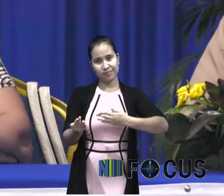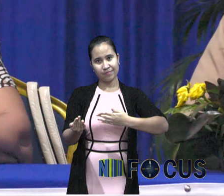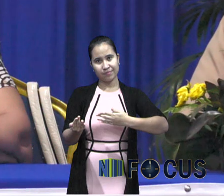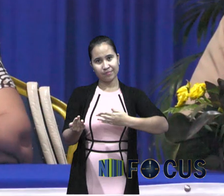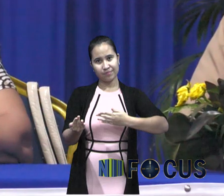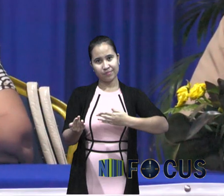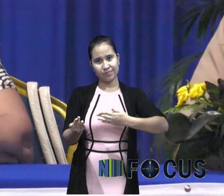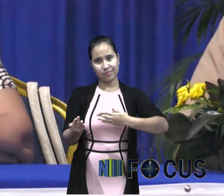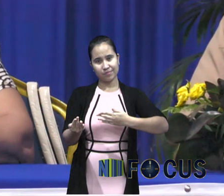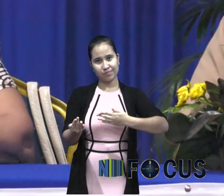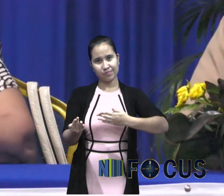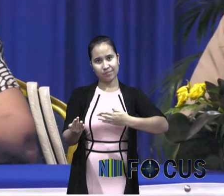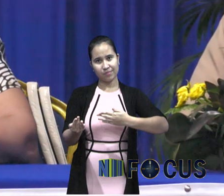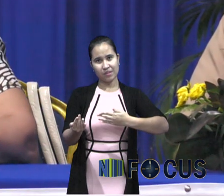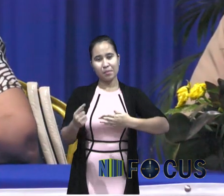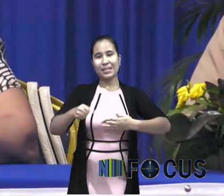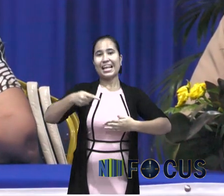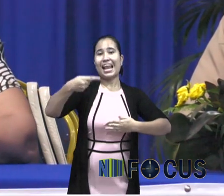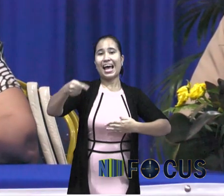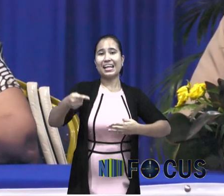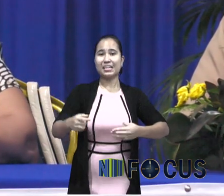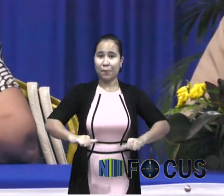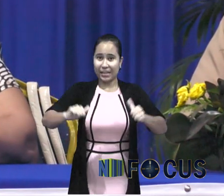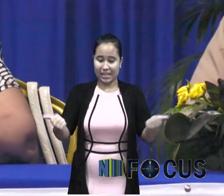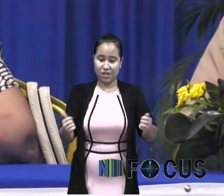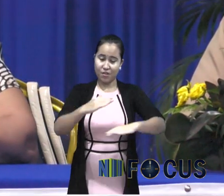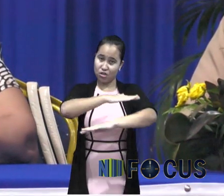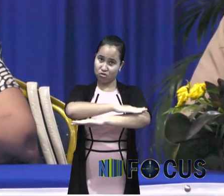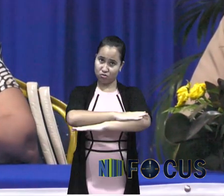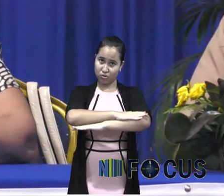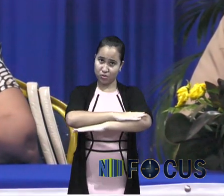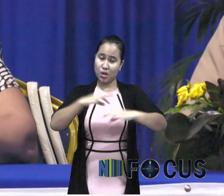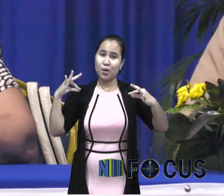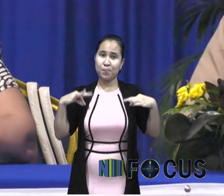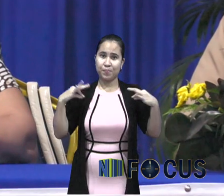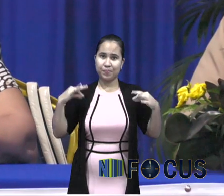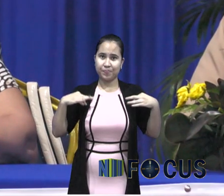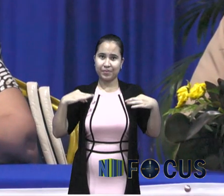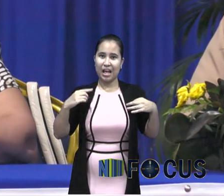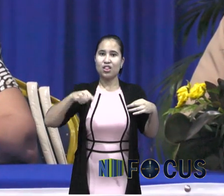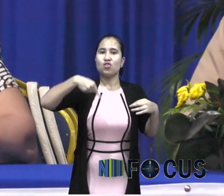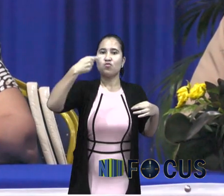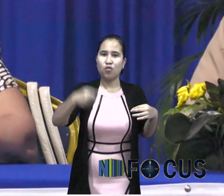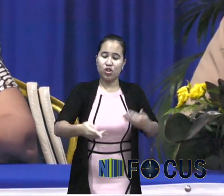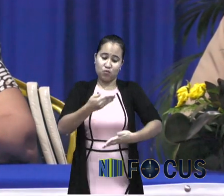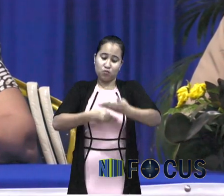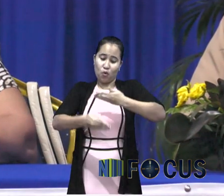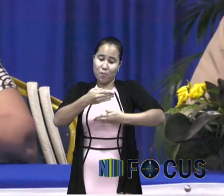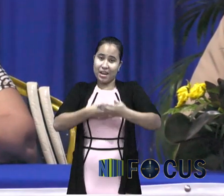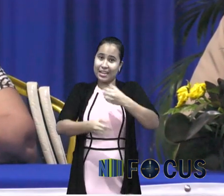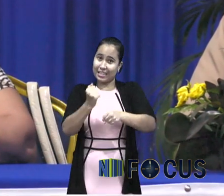in verband met die mogelijke latere start heeft het ministerie al de volgende voorbereidingen